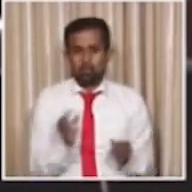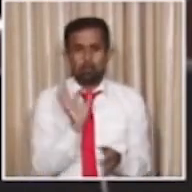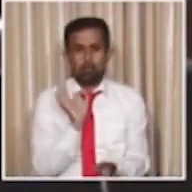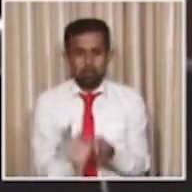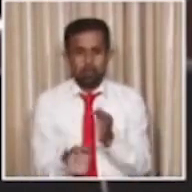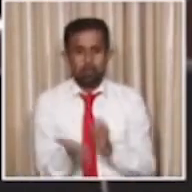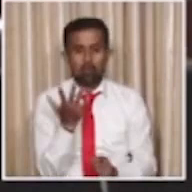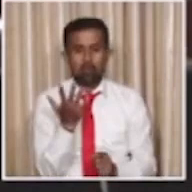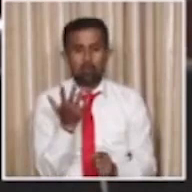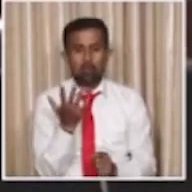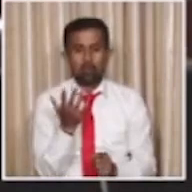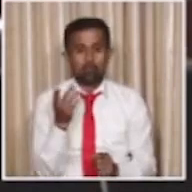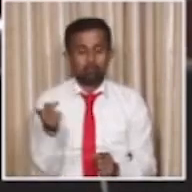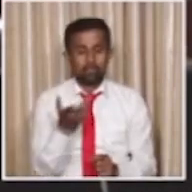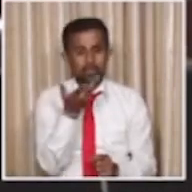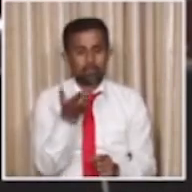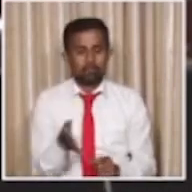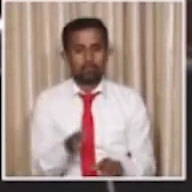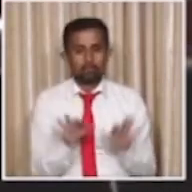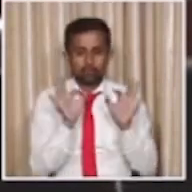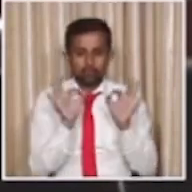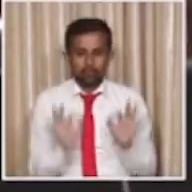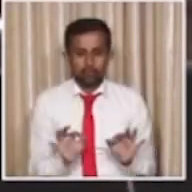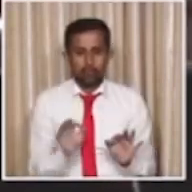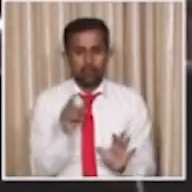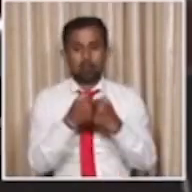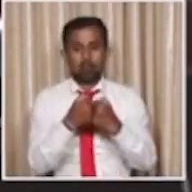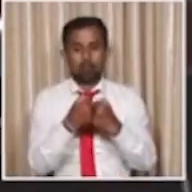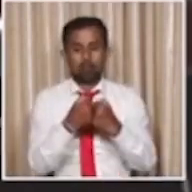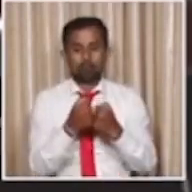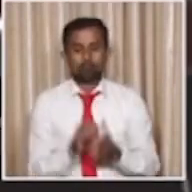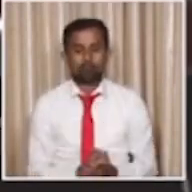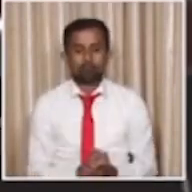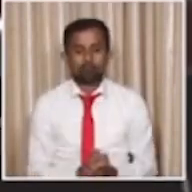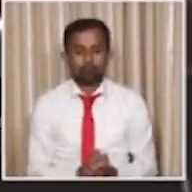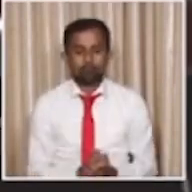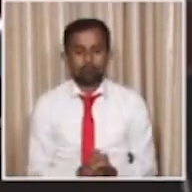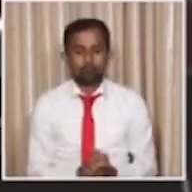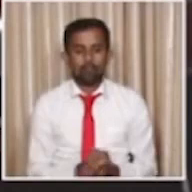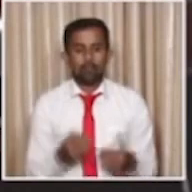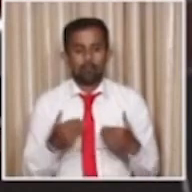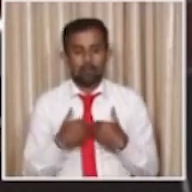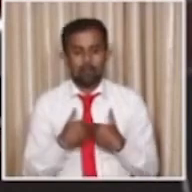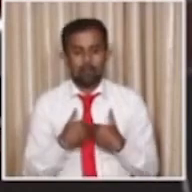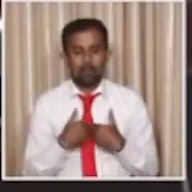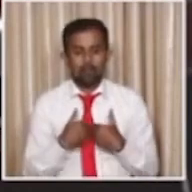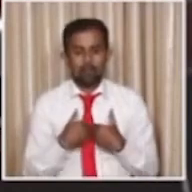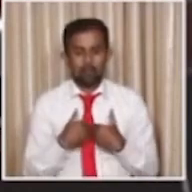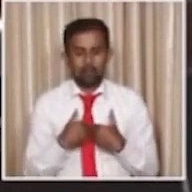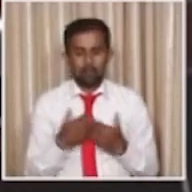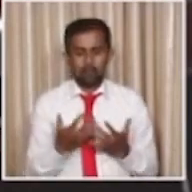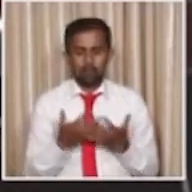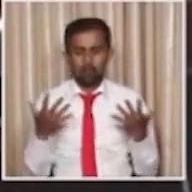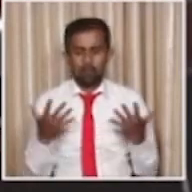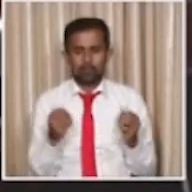ගිනිබත් වන්නේ මේ සිද්ධිය වෙලා හරියටම අවුරුද්දකට පස්සේ. එතකොට අපිට ඉබීපා ආයතනයේ තිබිච්ච